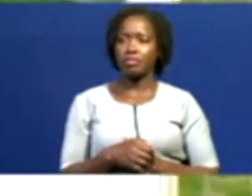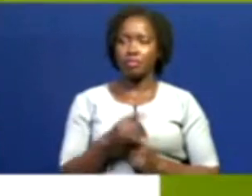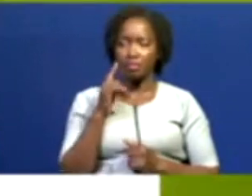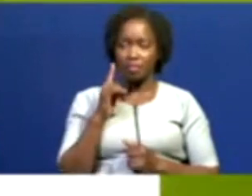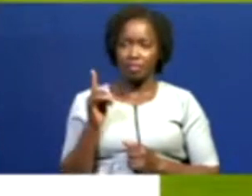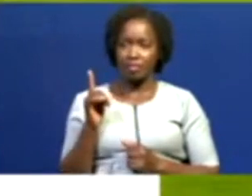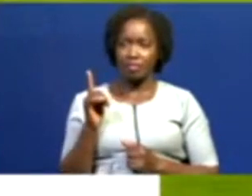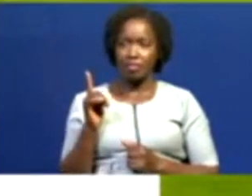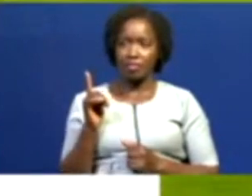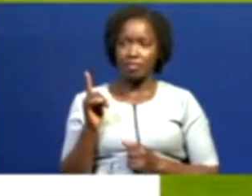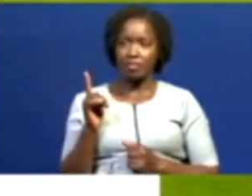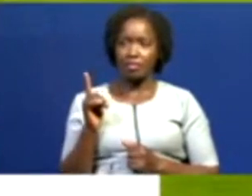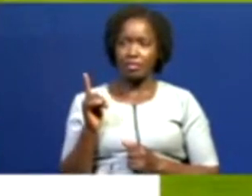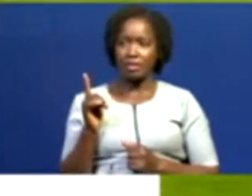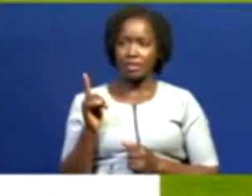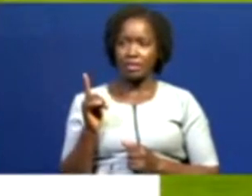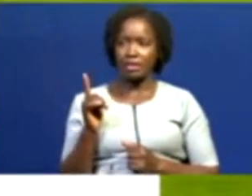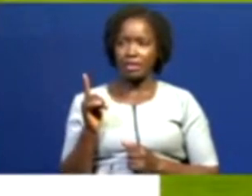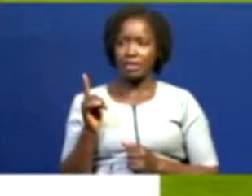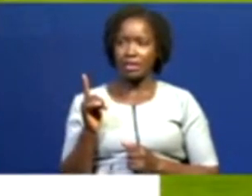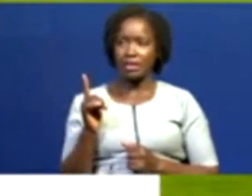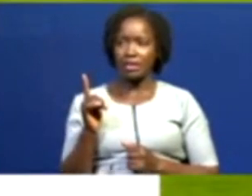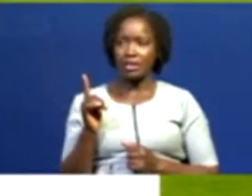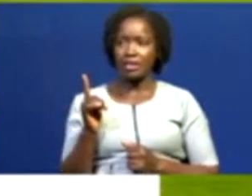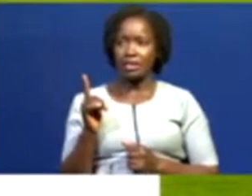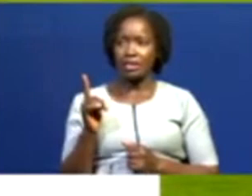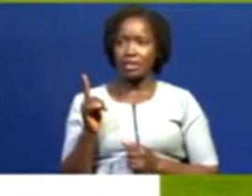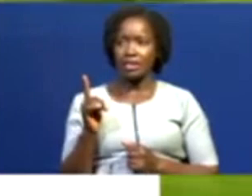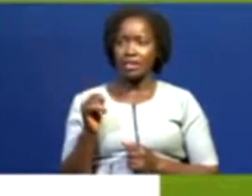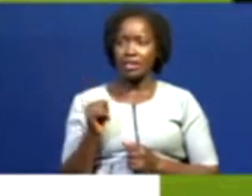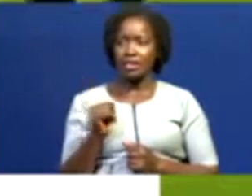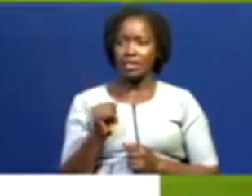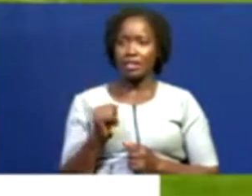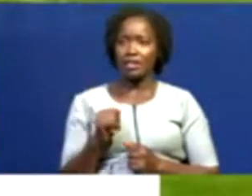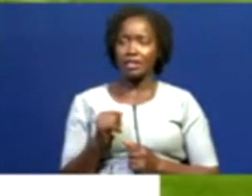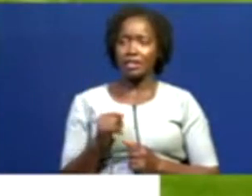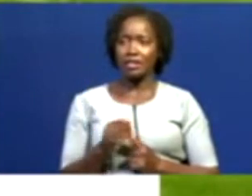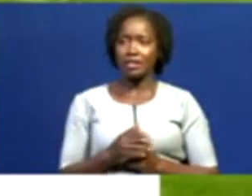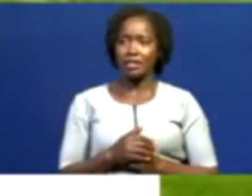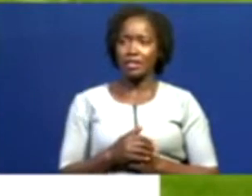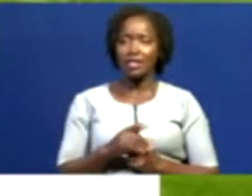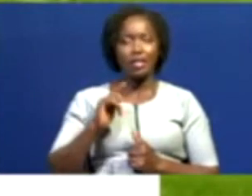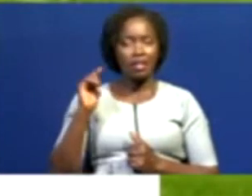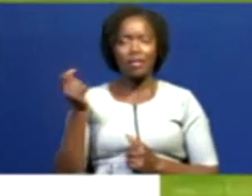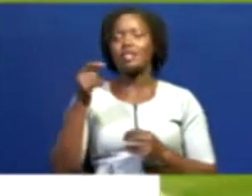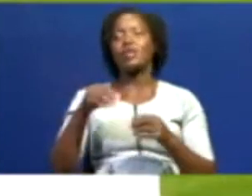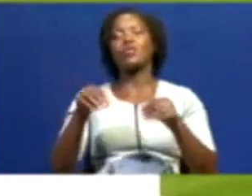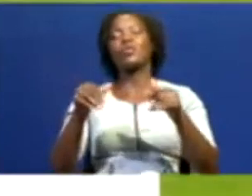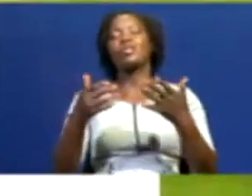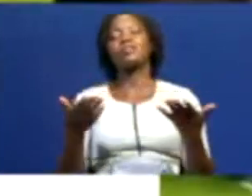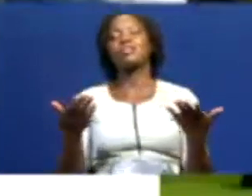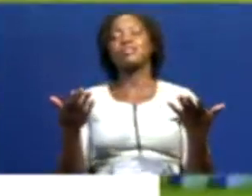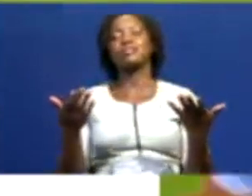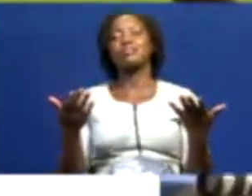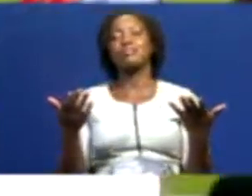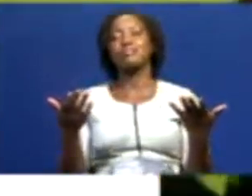Unaenemesha neema nono na ndogo ndogo, tusaidie leo. Antigo! Kenya! Kenya! Sheri